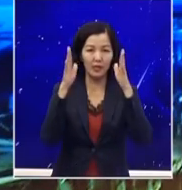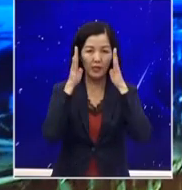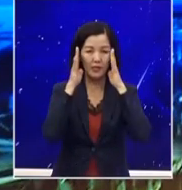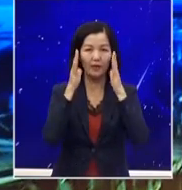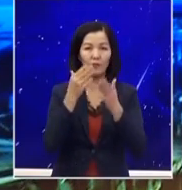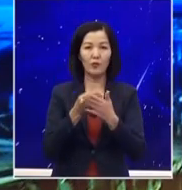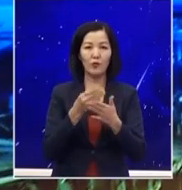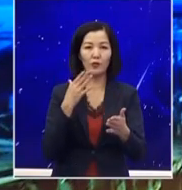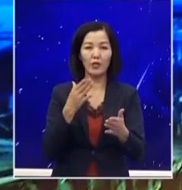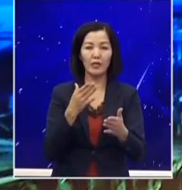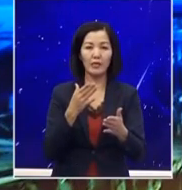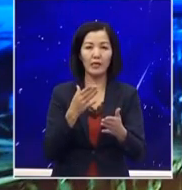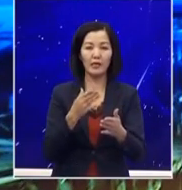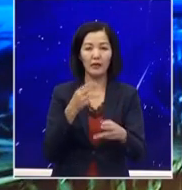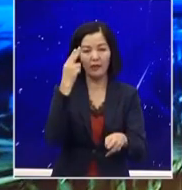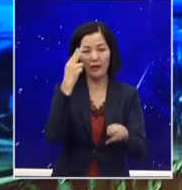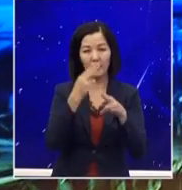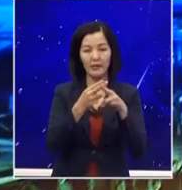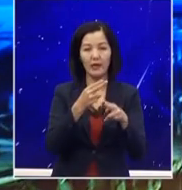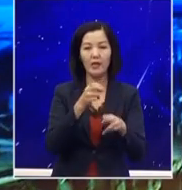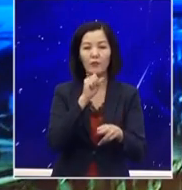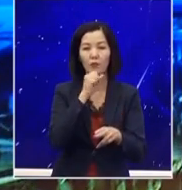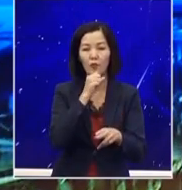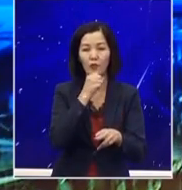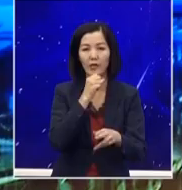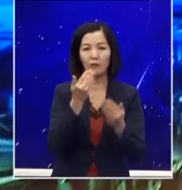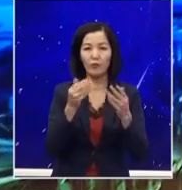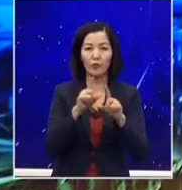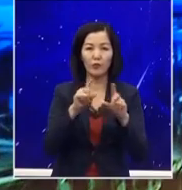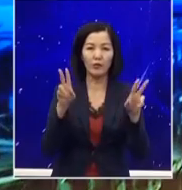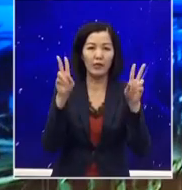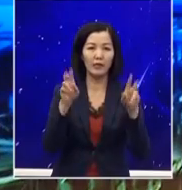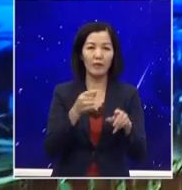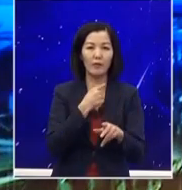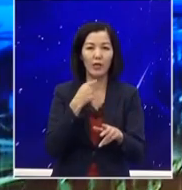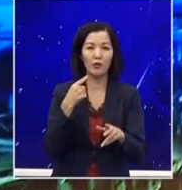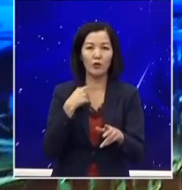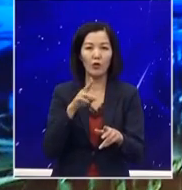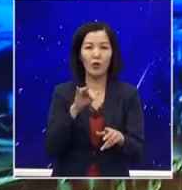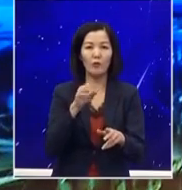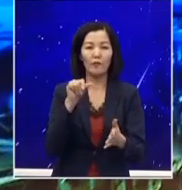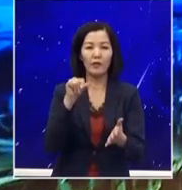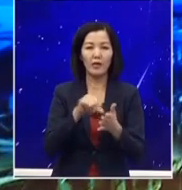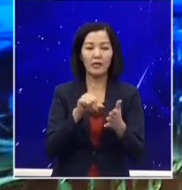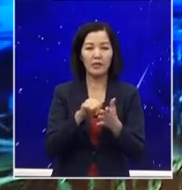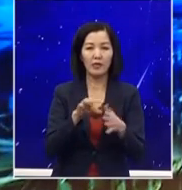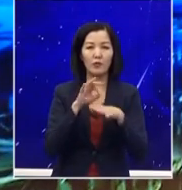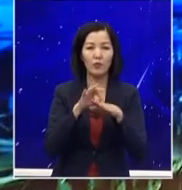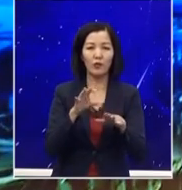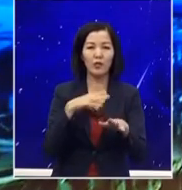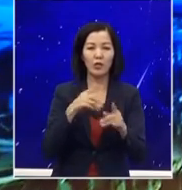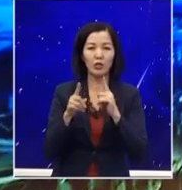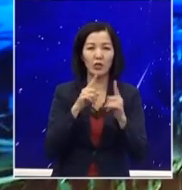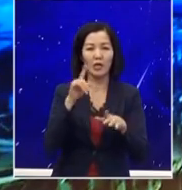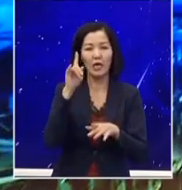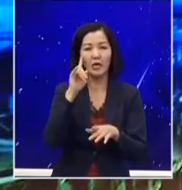сақтауда ақсақалдар мен аға буынның ықпалы. Дәл осындай тақырыппен Талдықорғанда бас қосқан мүфти қатысқан бас қосу өтті.